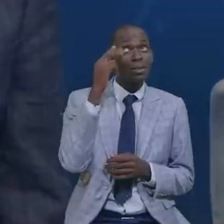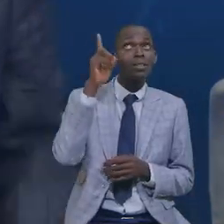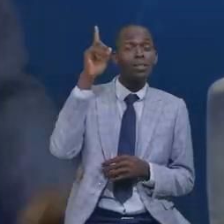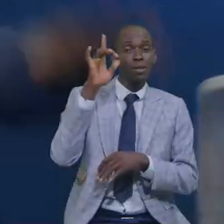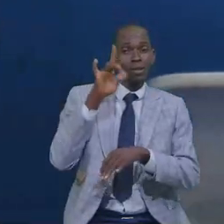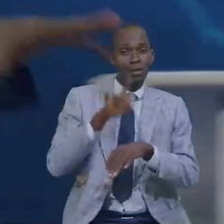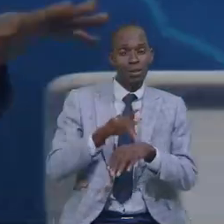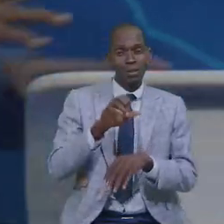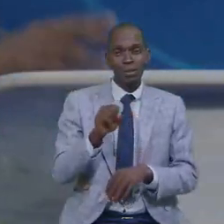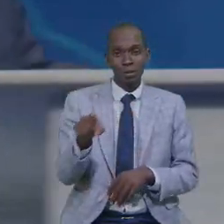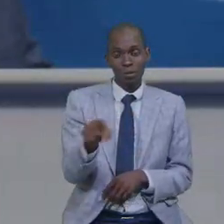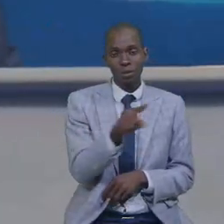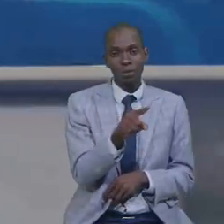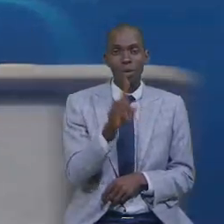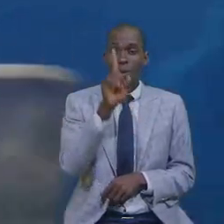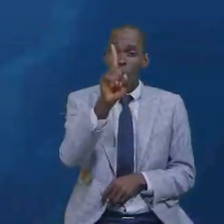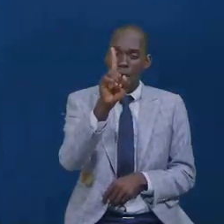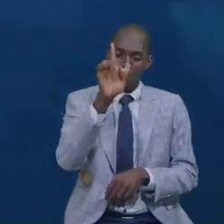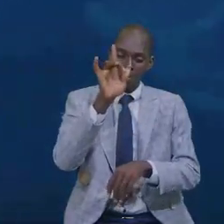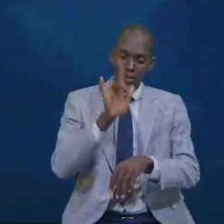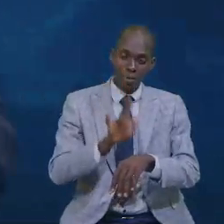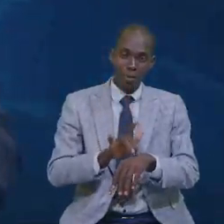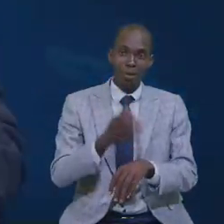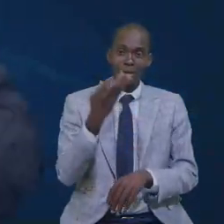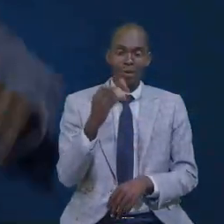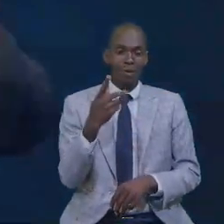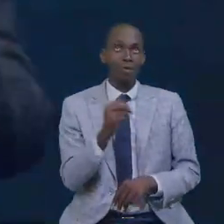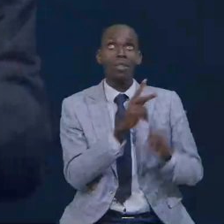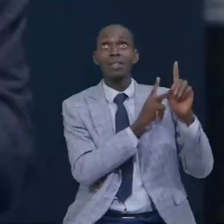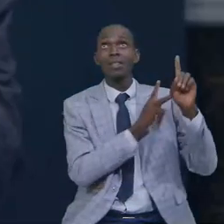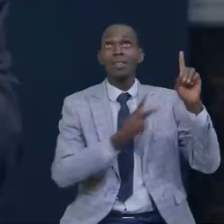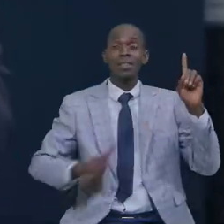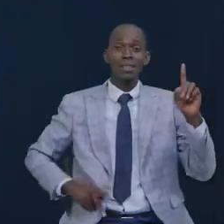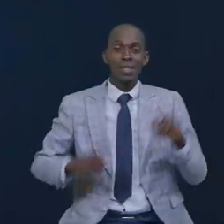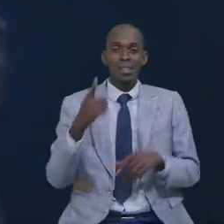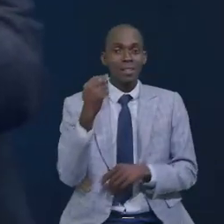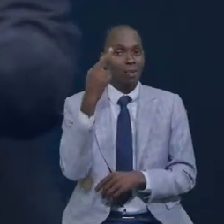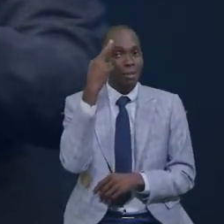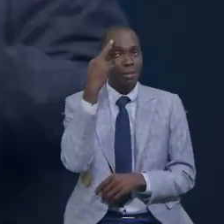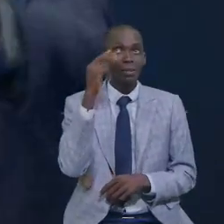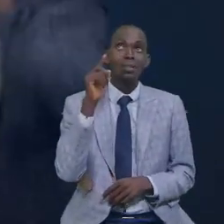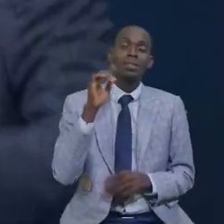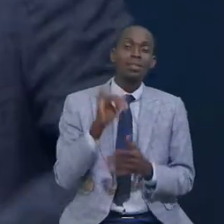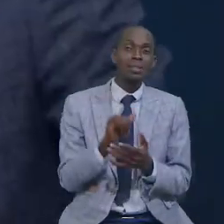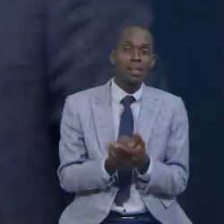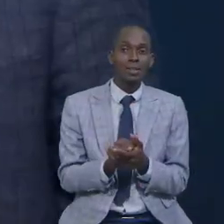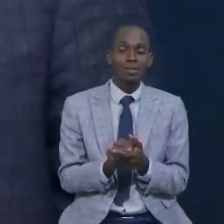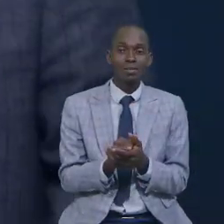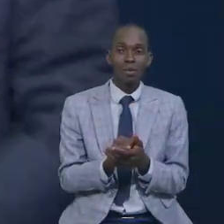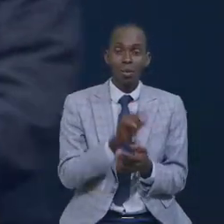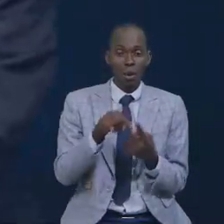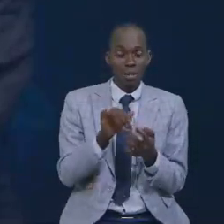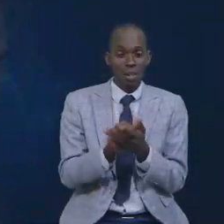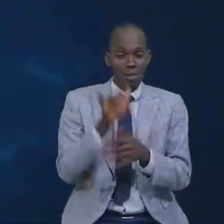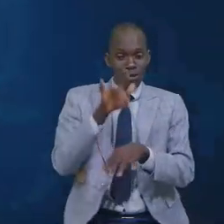la raison pour laquelle te touche une touche du roi la raison pour